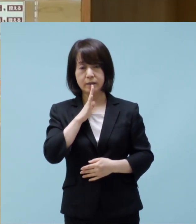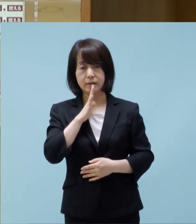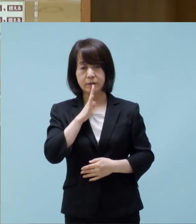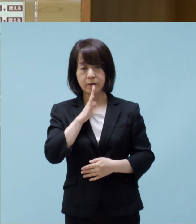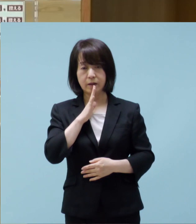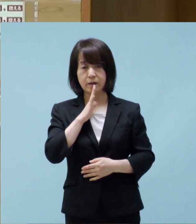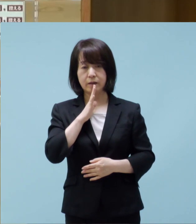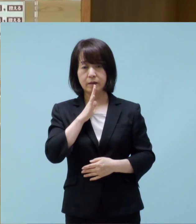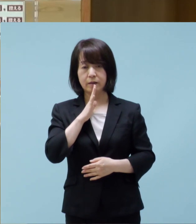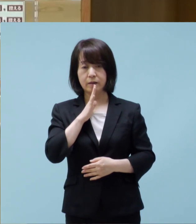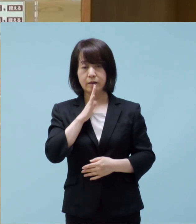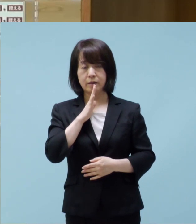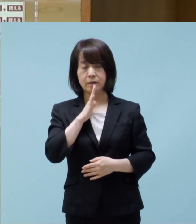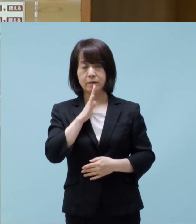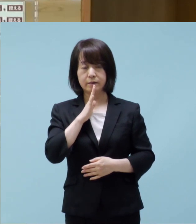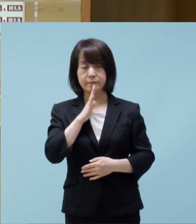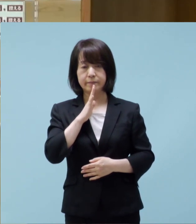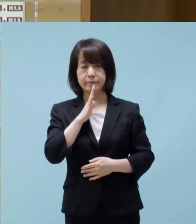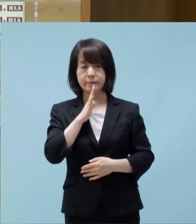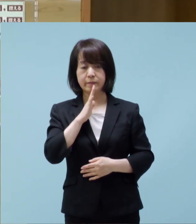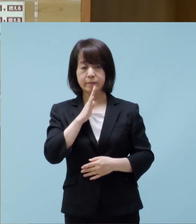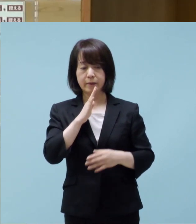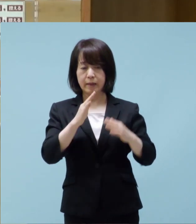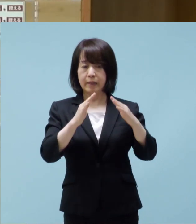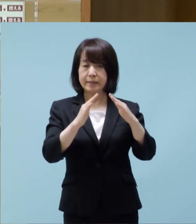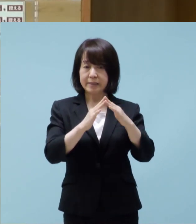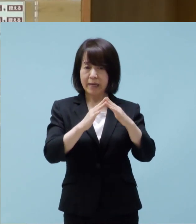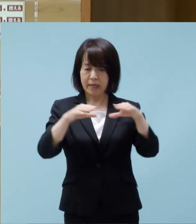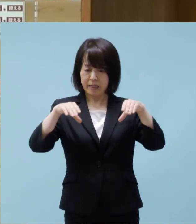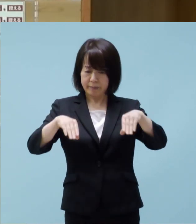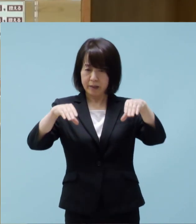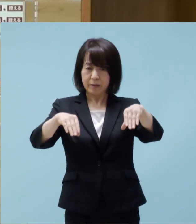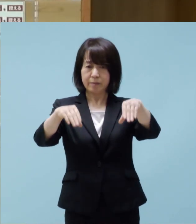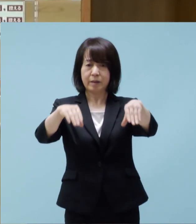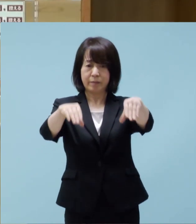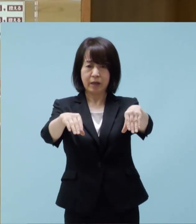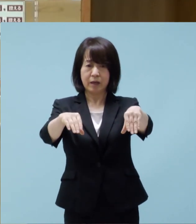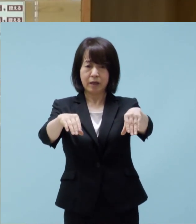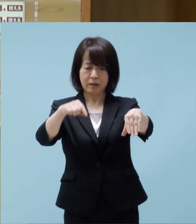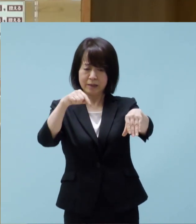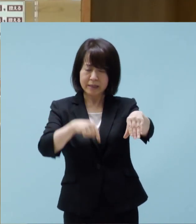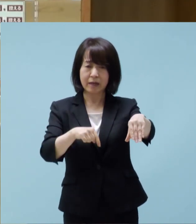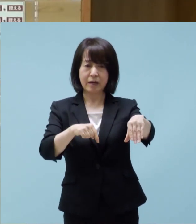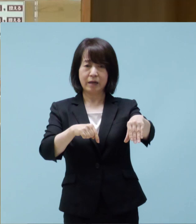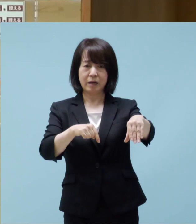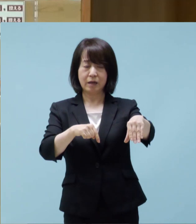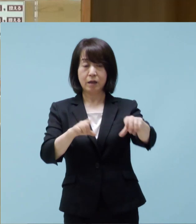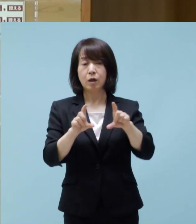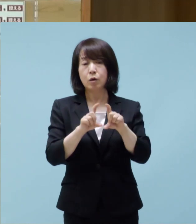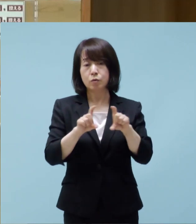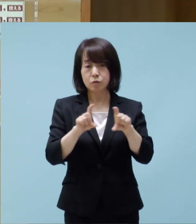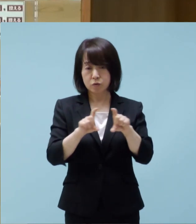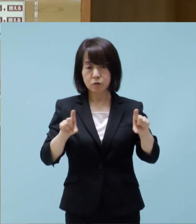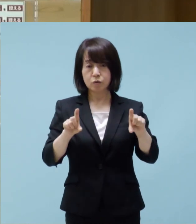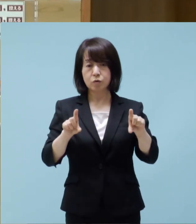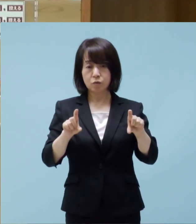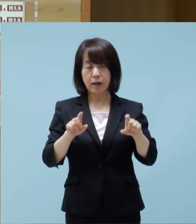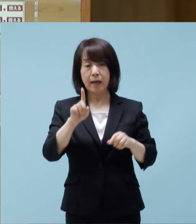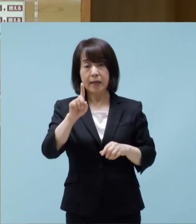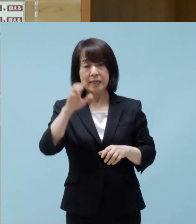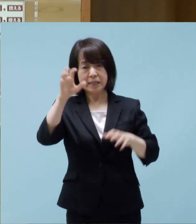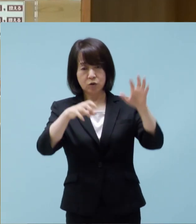まあ、非常に住宅が密集する市街地ですから、通常であればですね、まあ、ヒグマが出没するってい